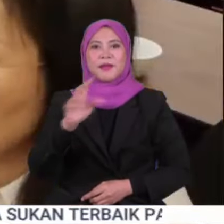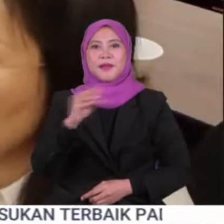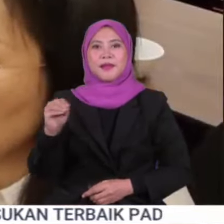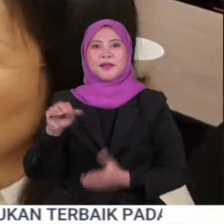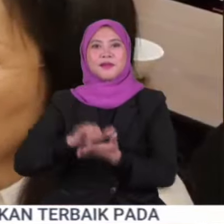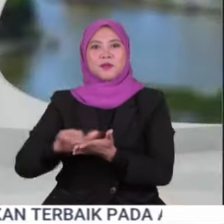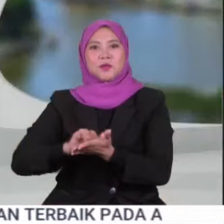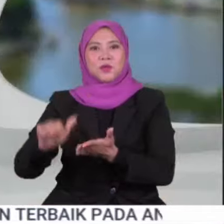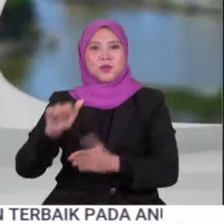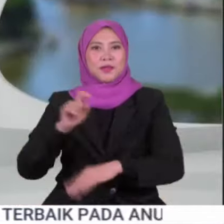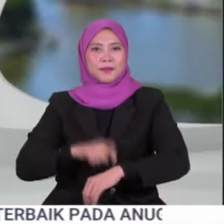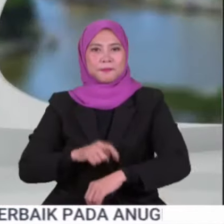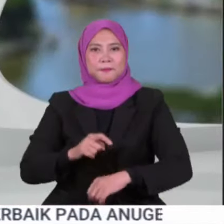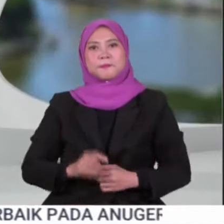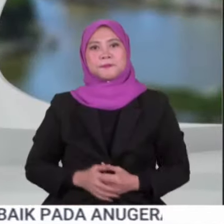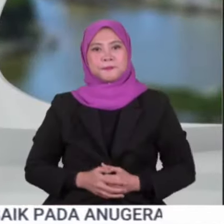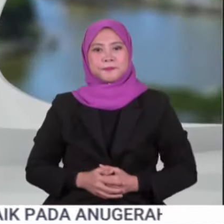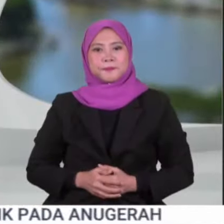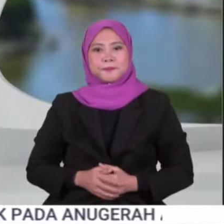Times.